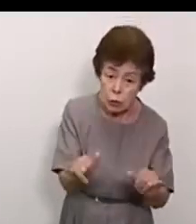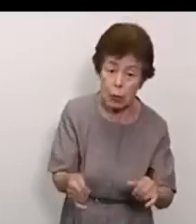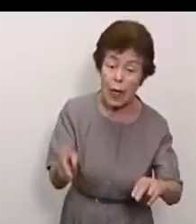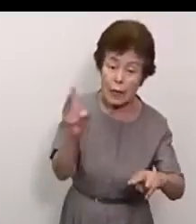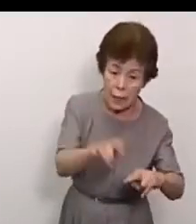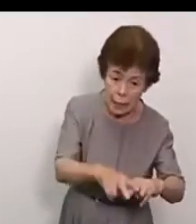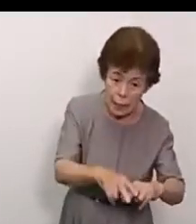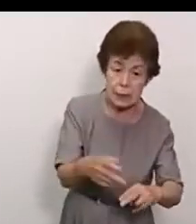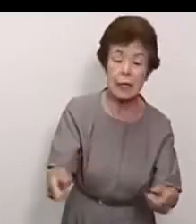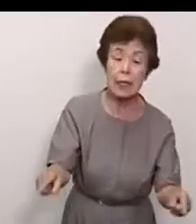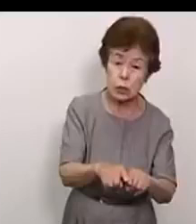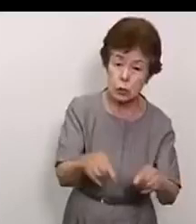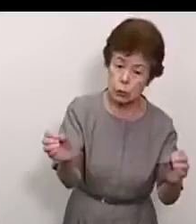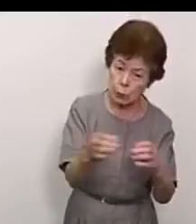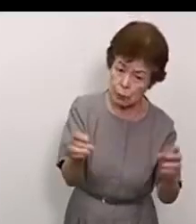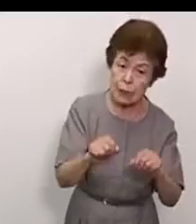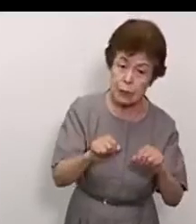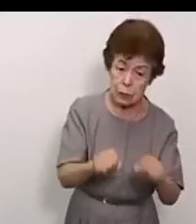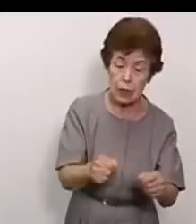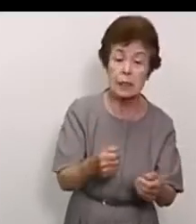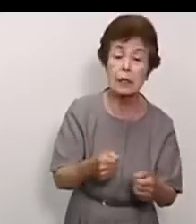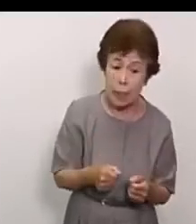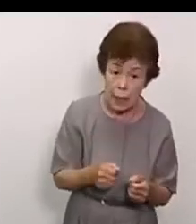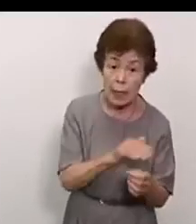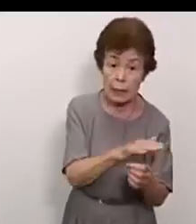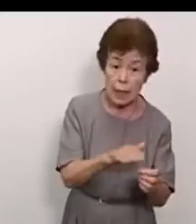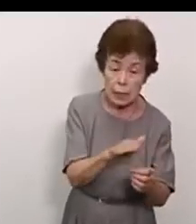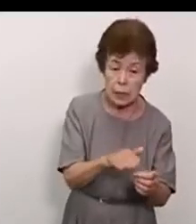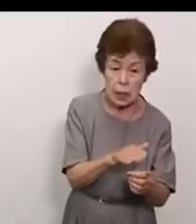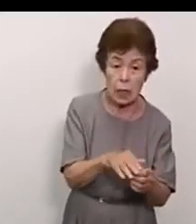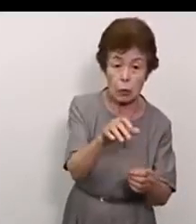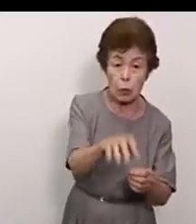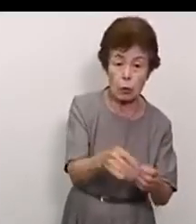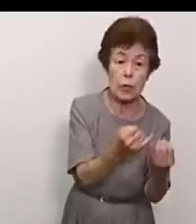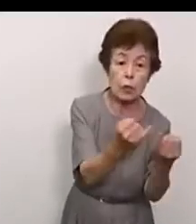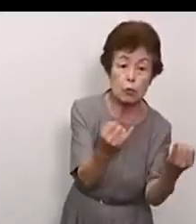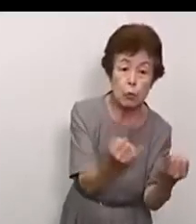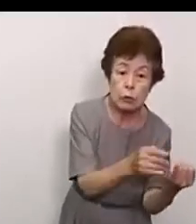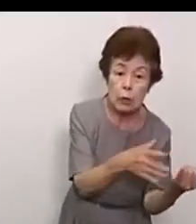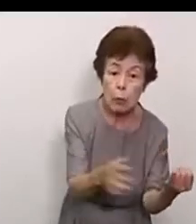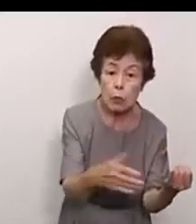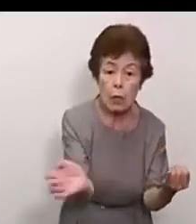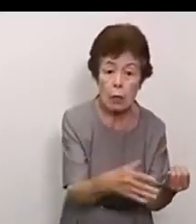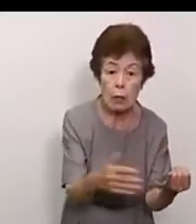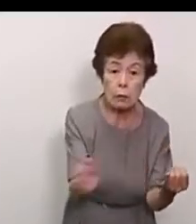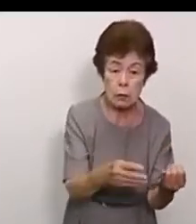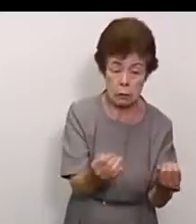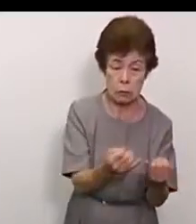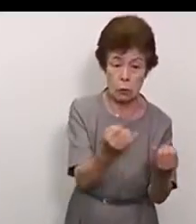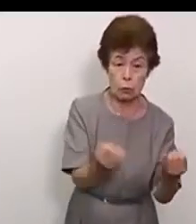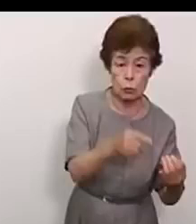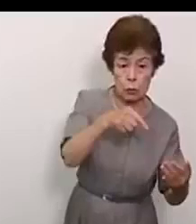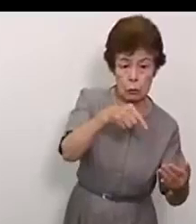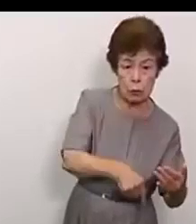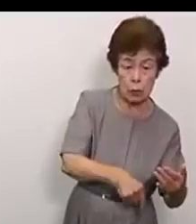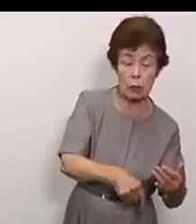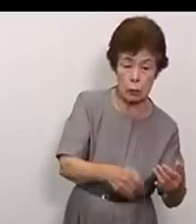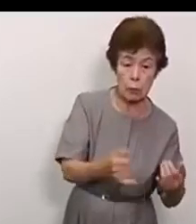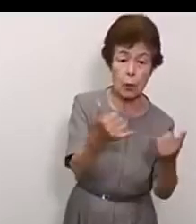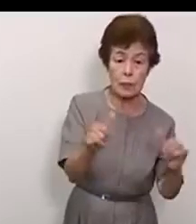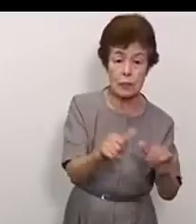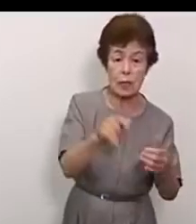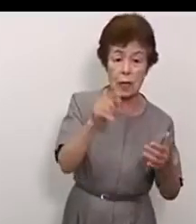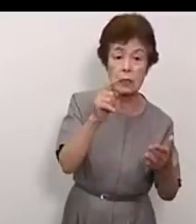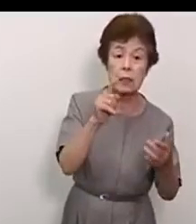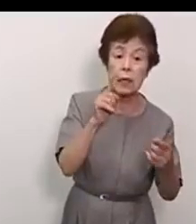のいろんな大事なことを決めるところには女性が入っていなかった、そして女性の中でもやはりこう社会的な弱者が入って